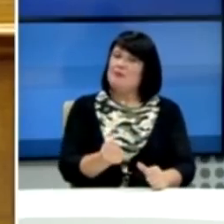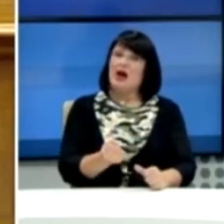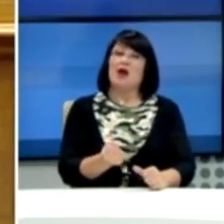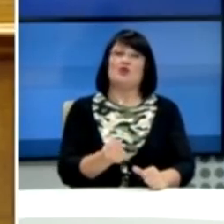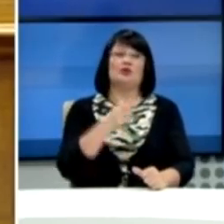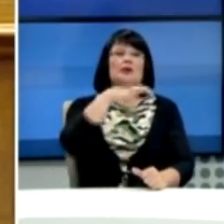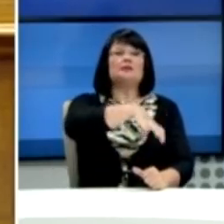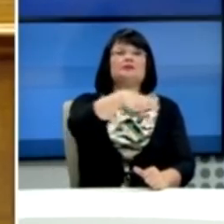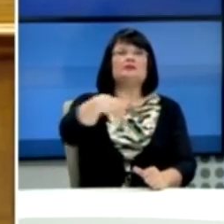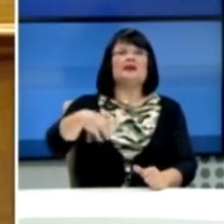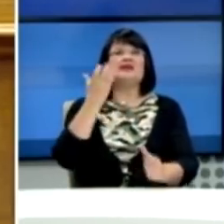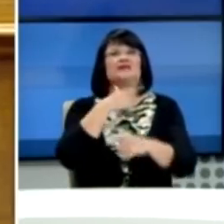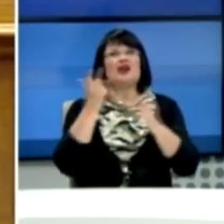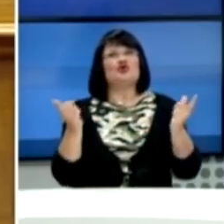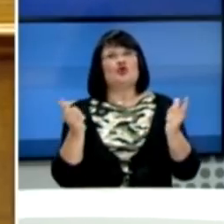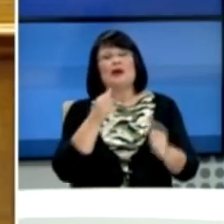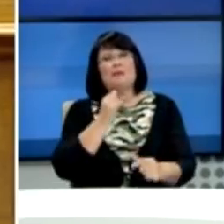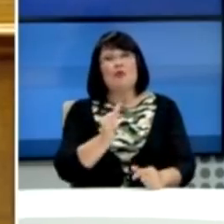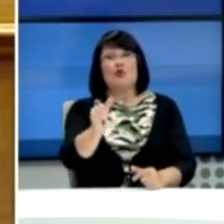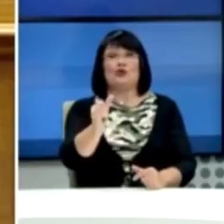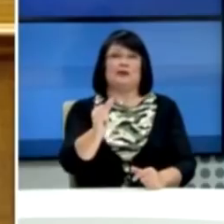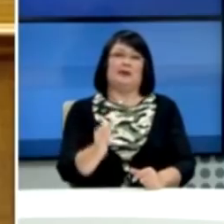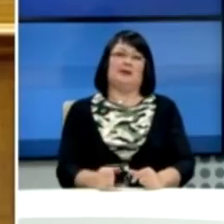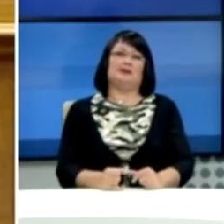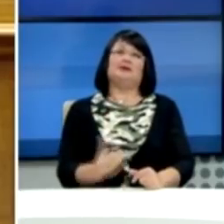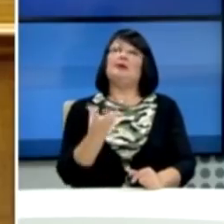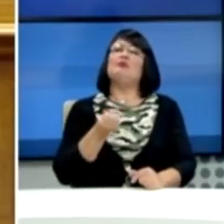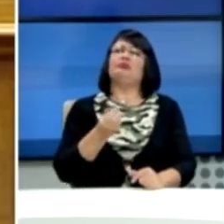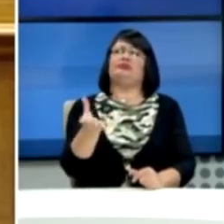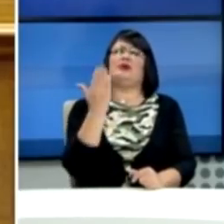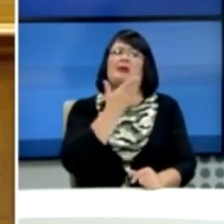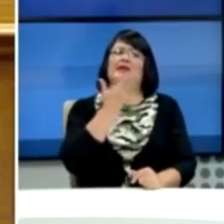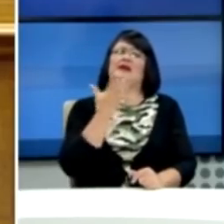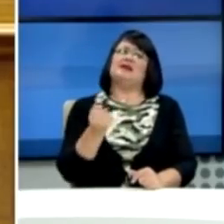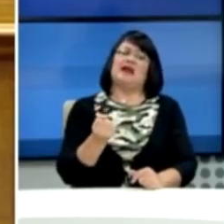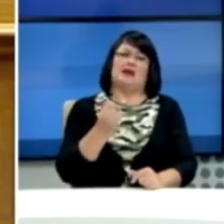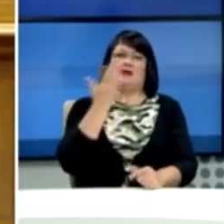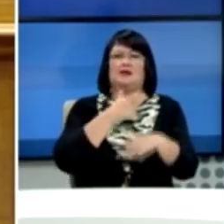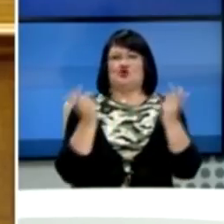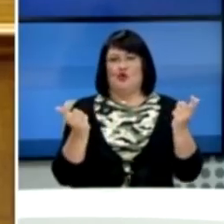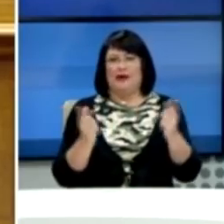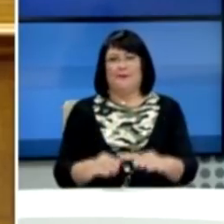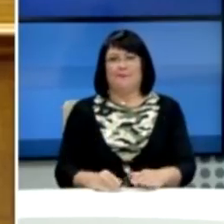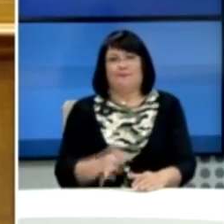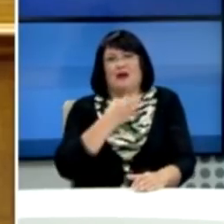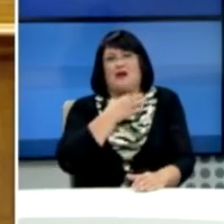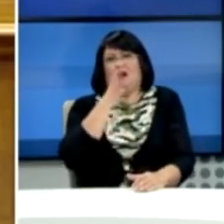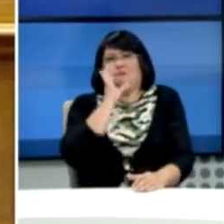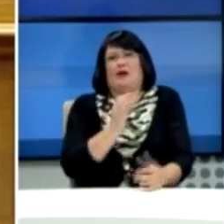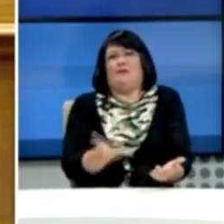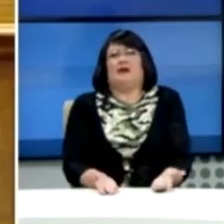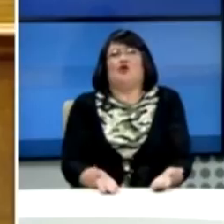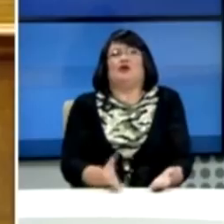ομάδες σχολείων ή και μόνιμης παρουσίας σε πολυπληθή σχολεία. Αυτό είναι αντικειμενική